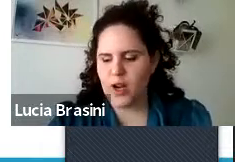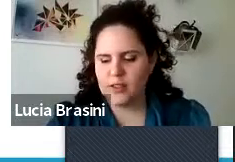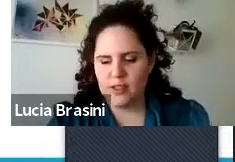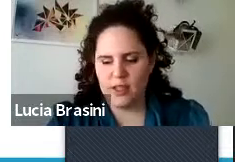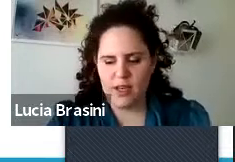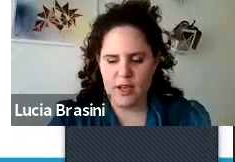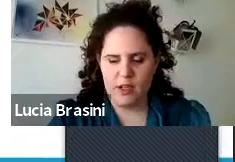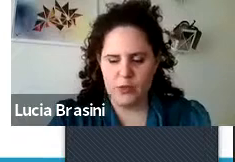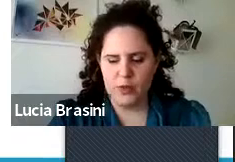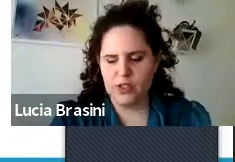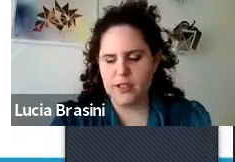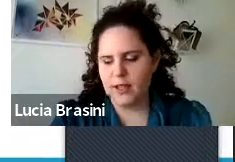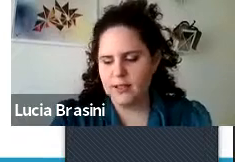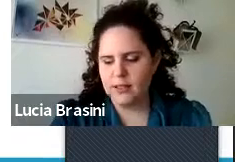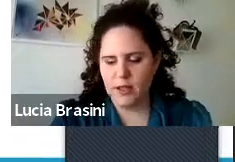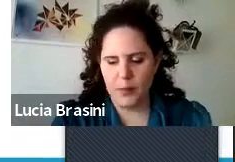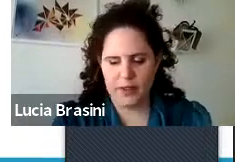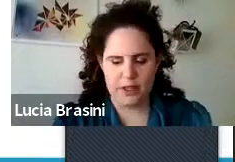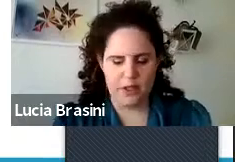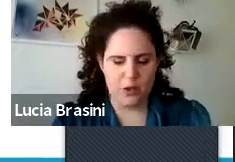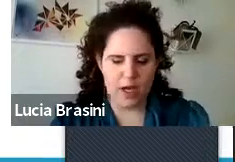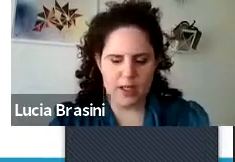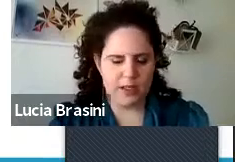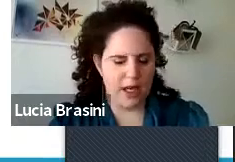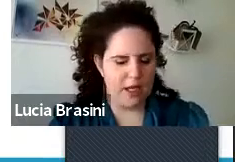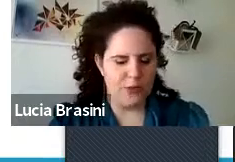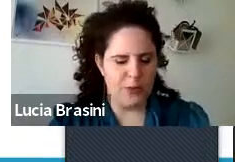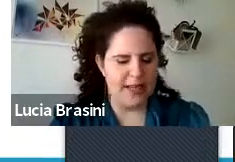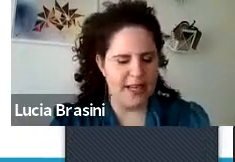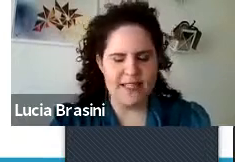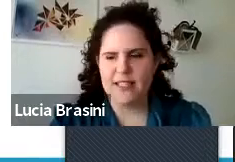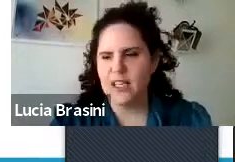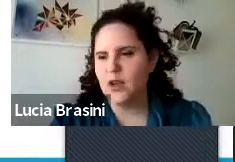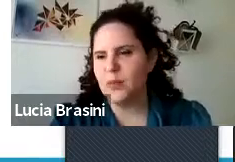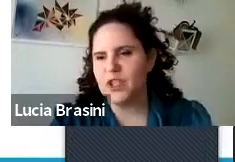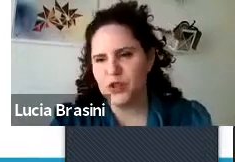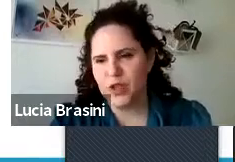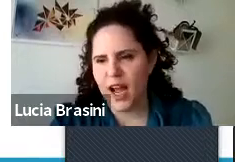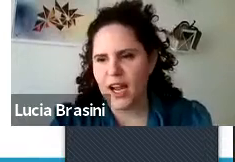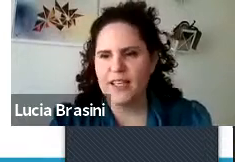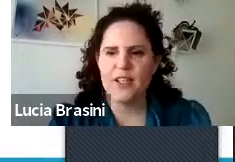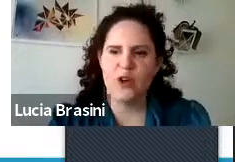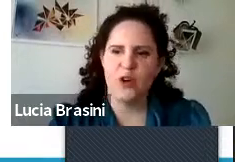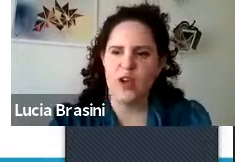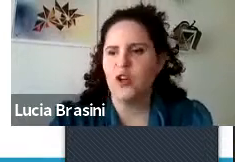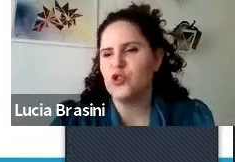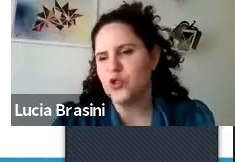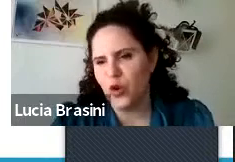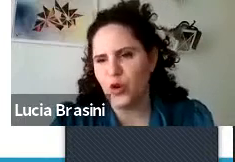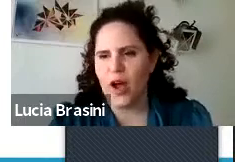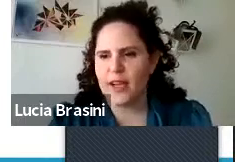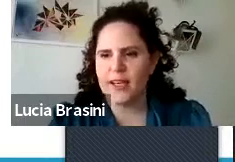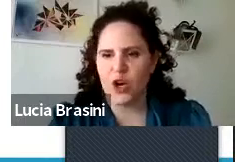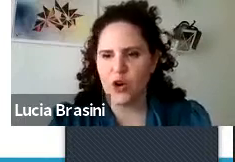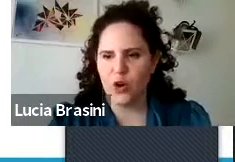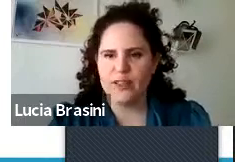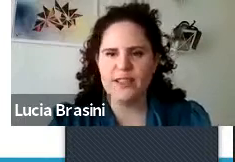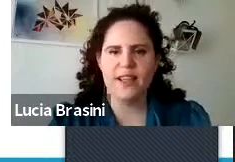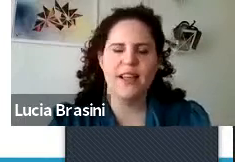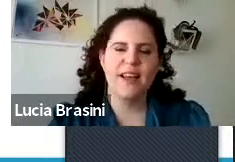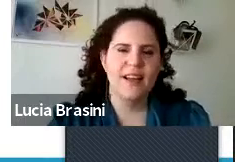quali possono essere le sue esigenze, partendo anche da esperienze personali e non solo,